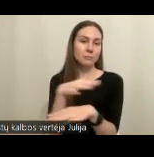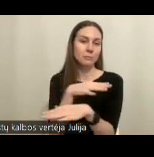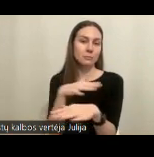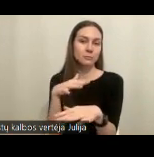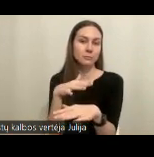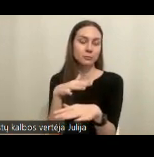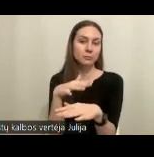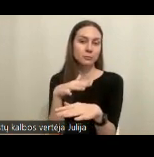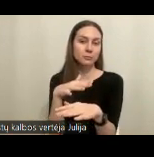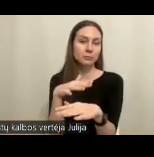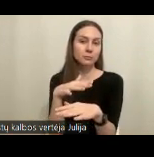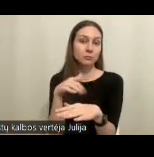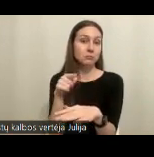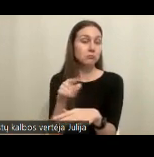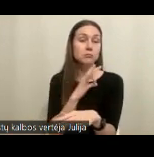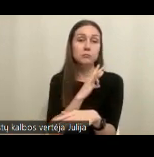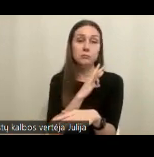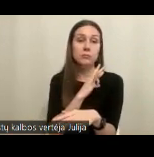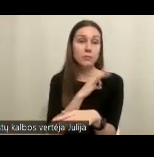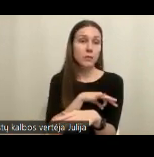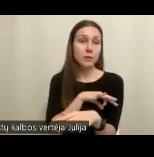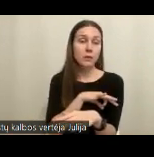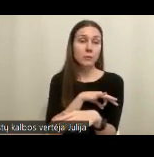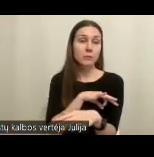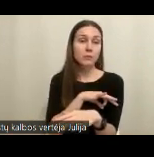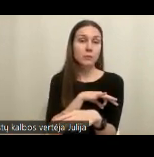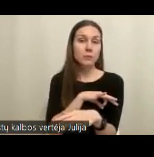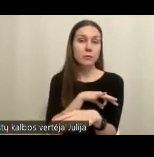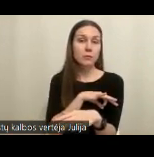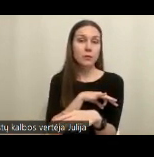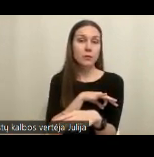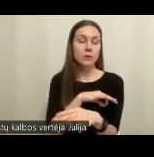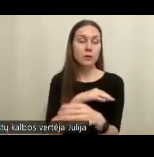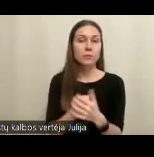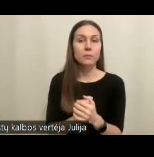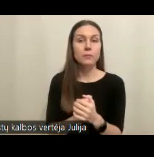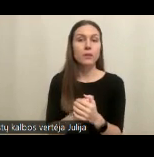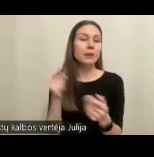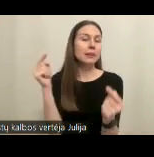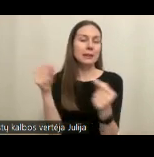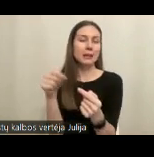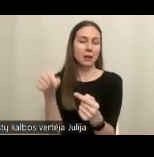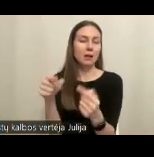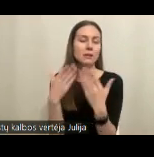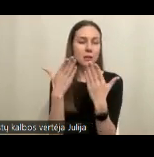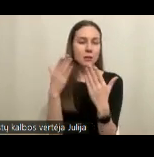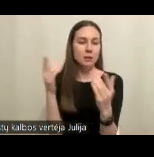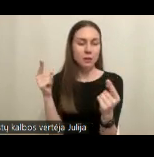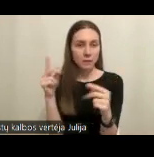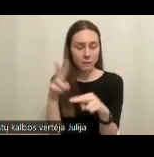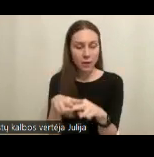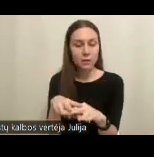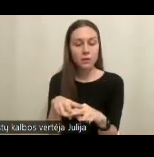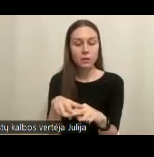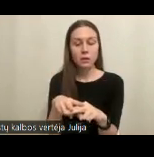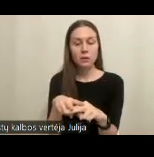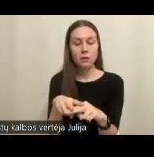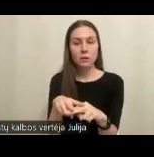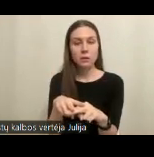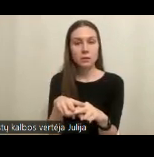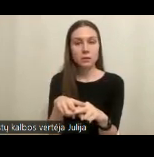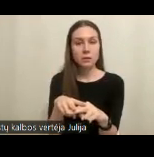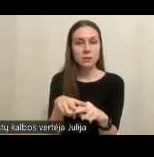Ir tai yra efektyvios, galima sakyti, erdvės skaitimų, bet aš tai pabrėžiau būtent raudoną